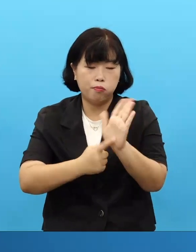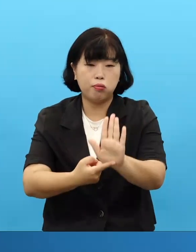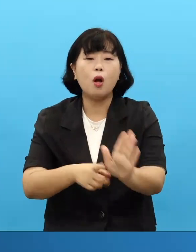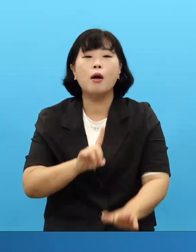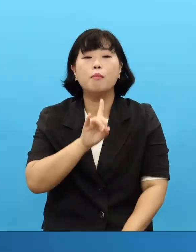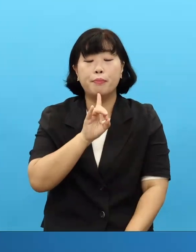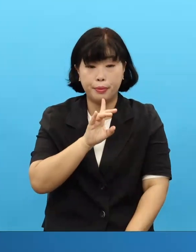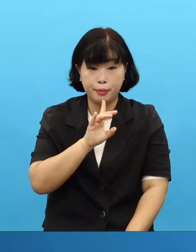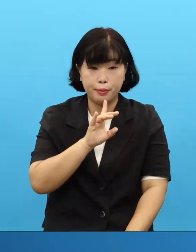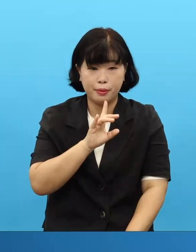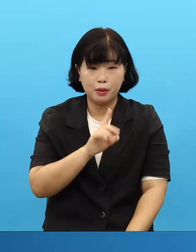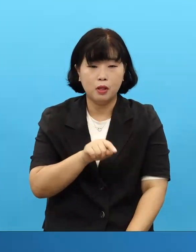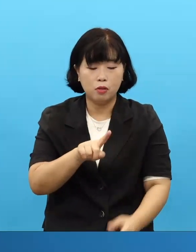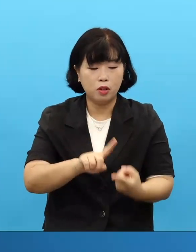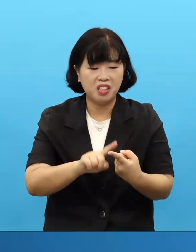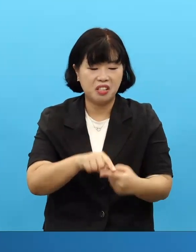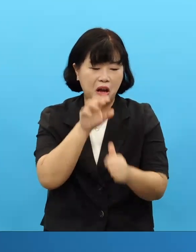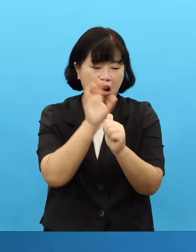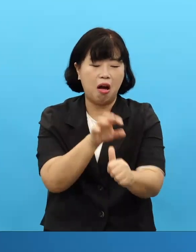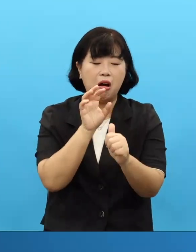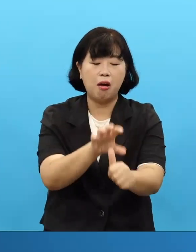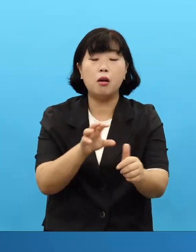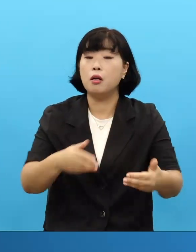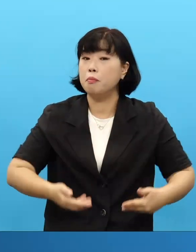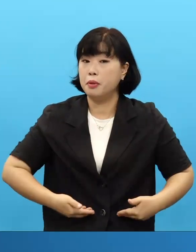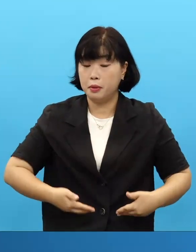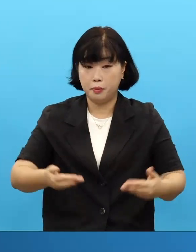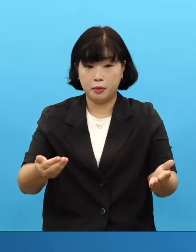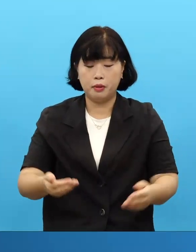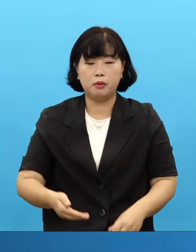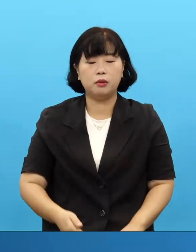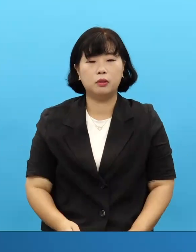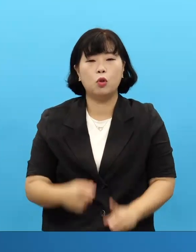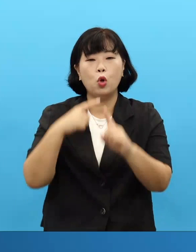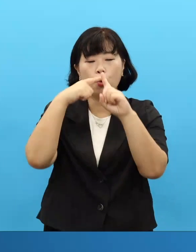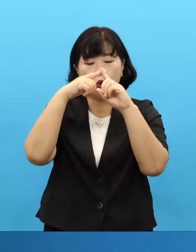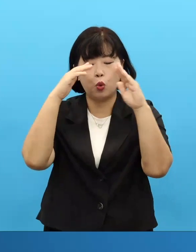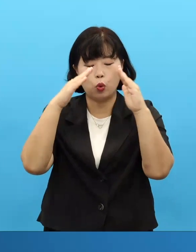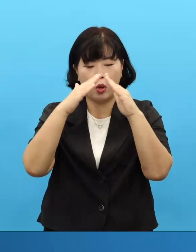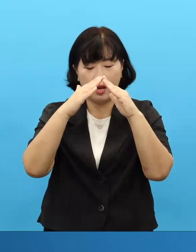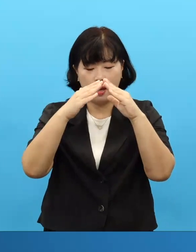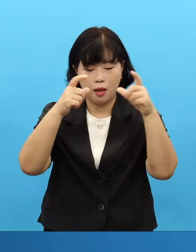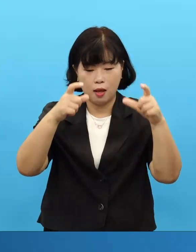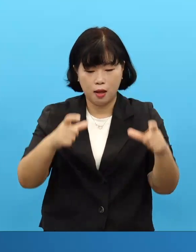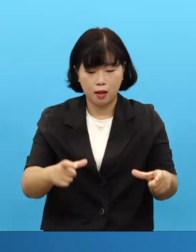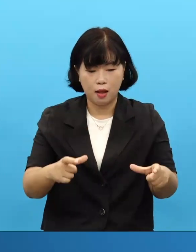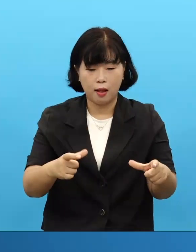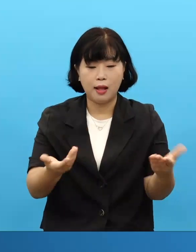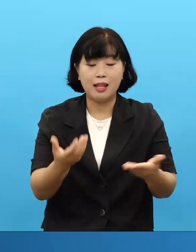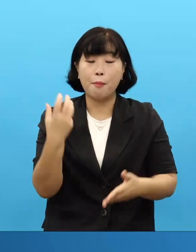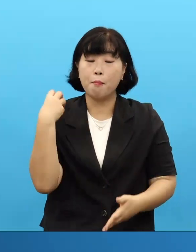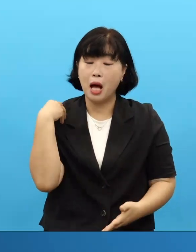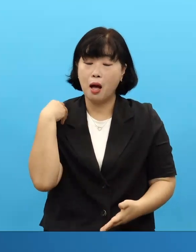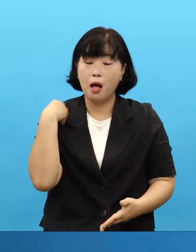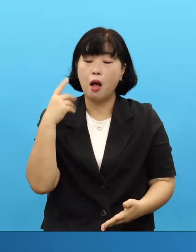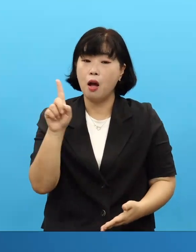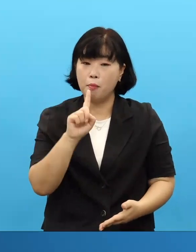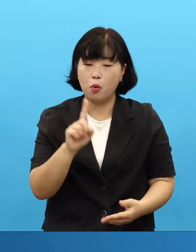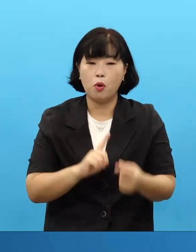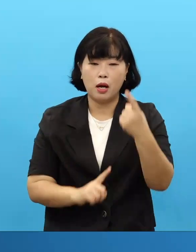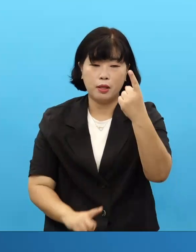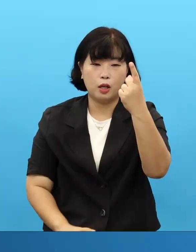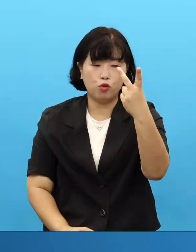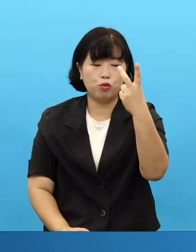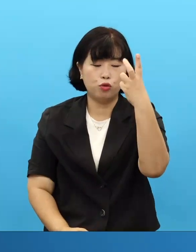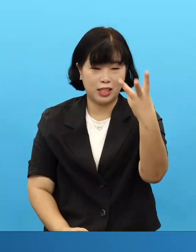앞으로 이제 세 가지 뜰 우리 렘넌트 모임에는 조금 생각 바꿔서 해야 돼요. And our remnants gather and going forward in the three